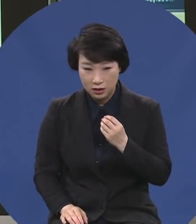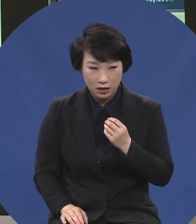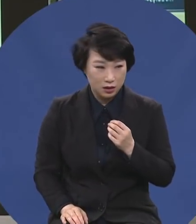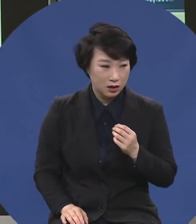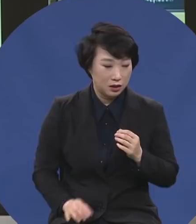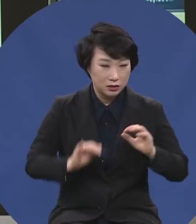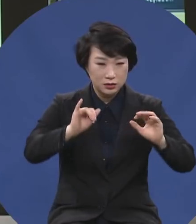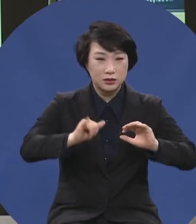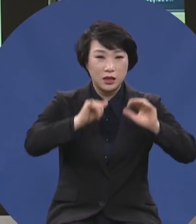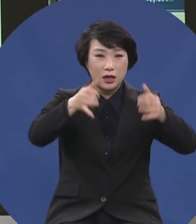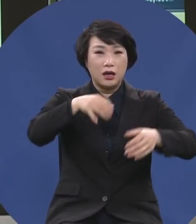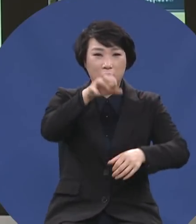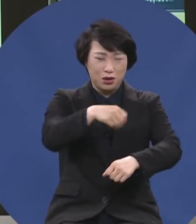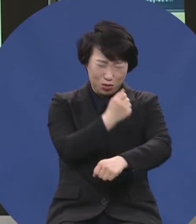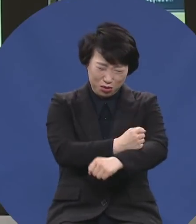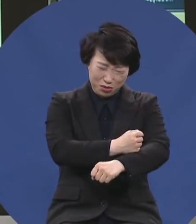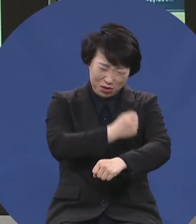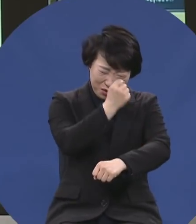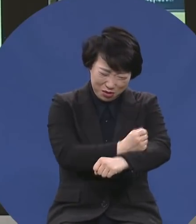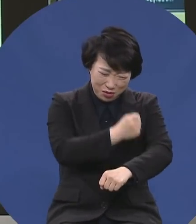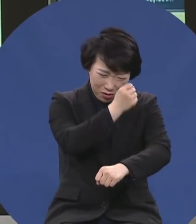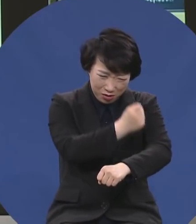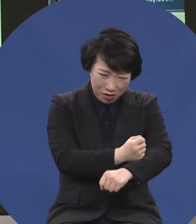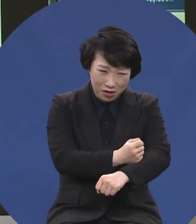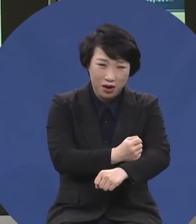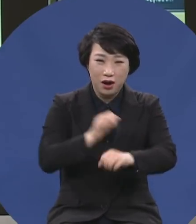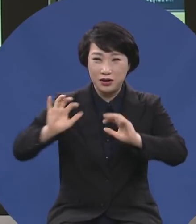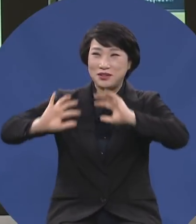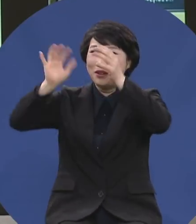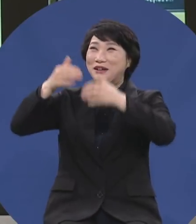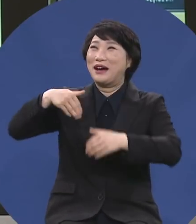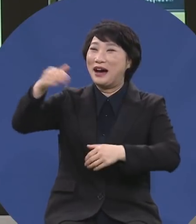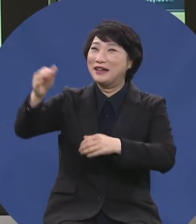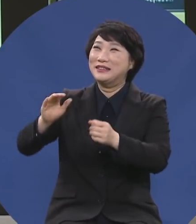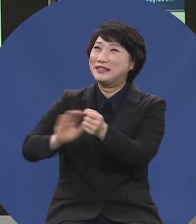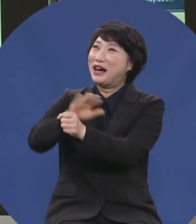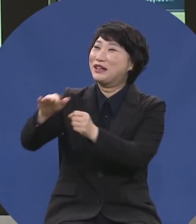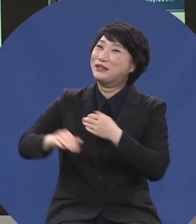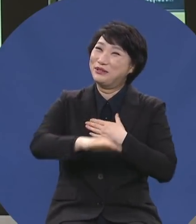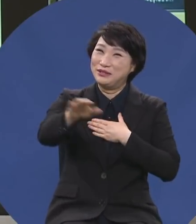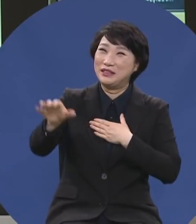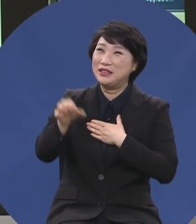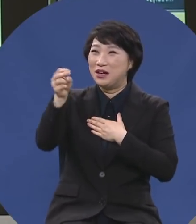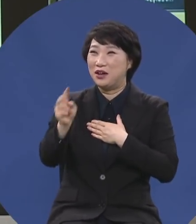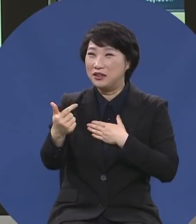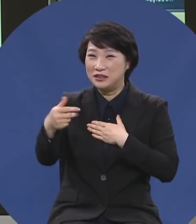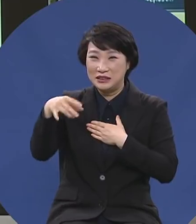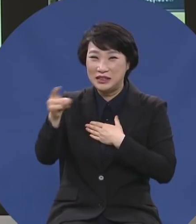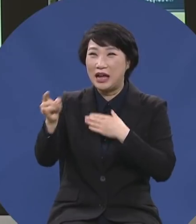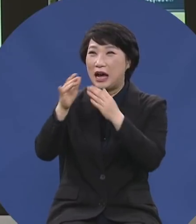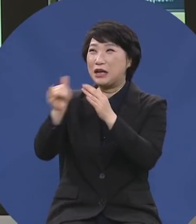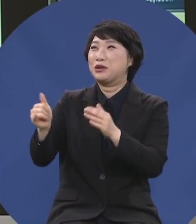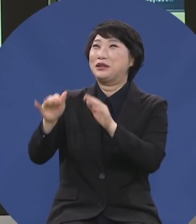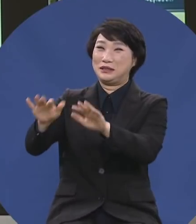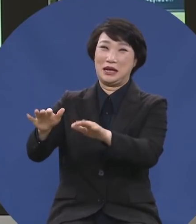세상에서 고통 당하다가 천국 간 사랑하는 연세 가족들이 고통